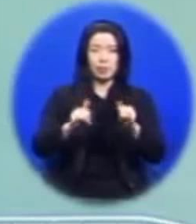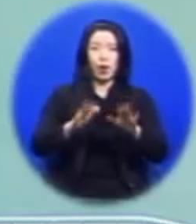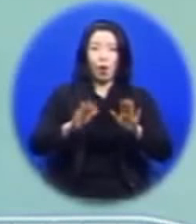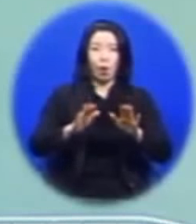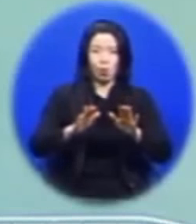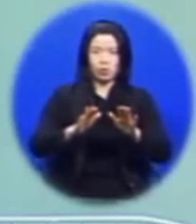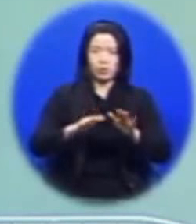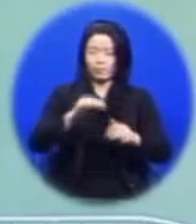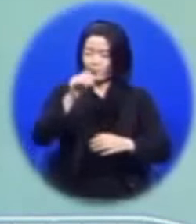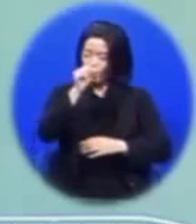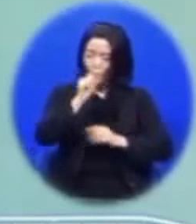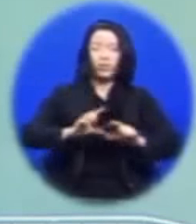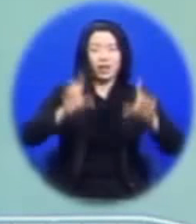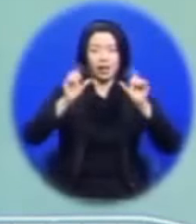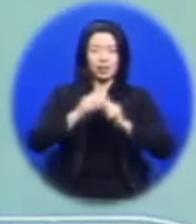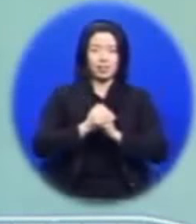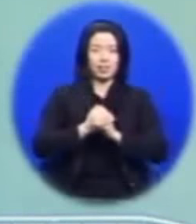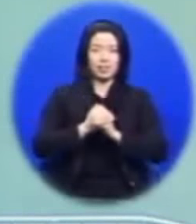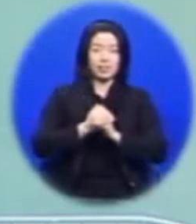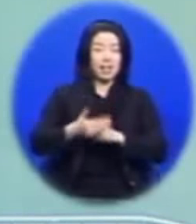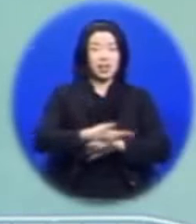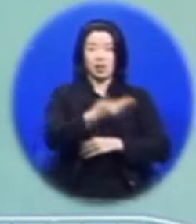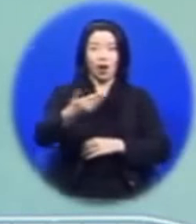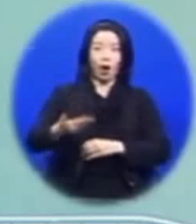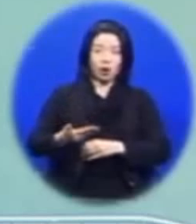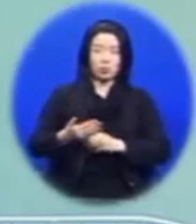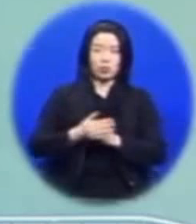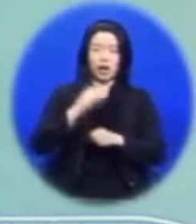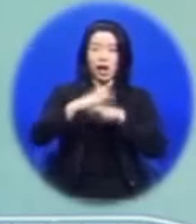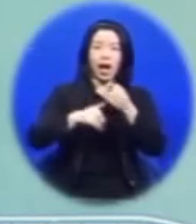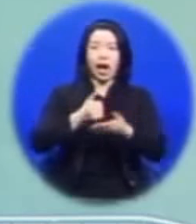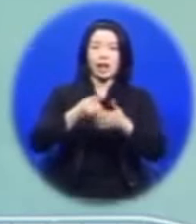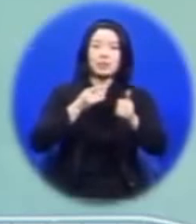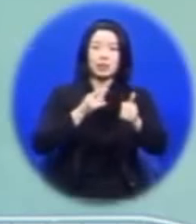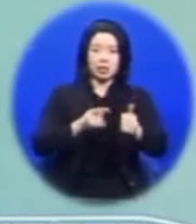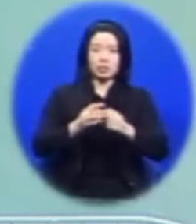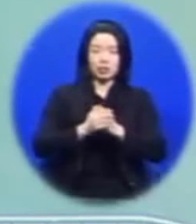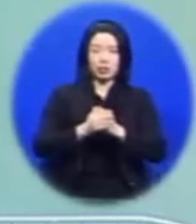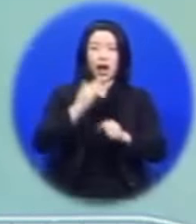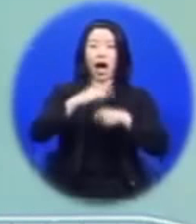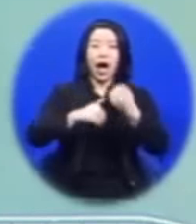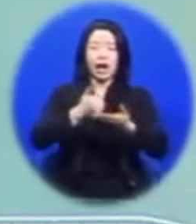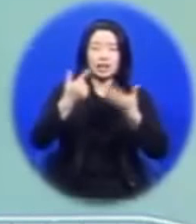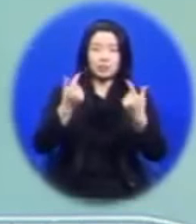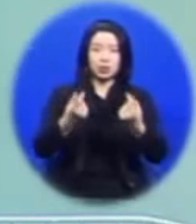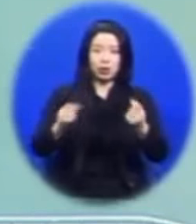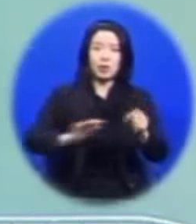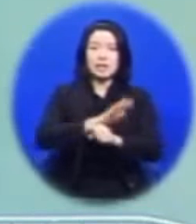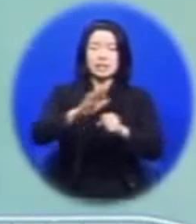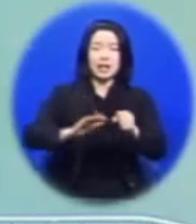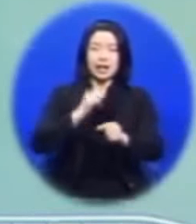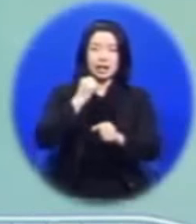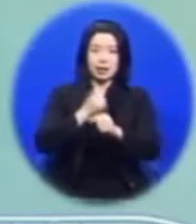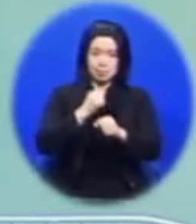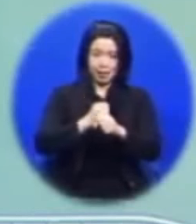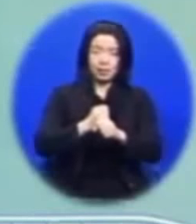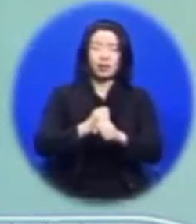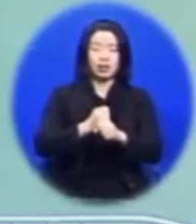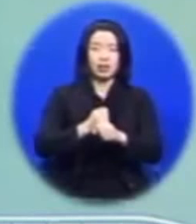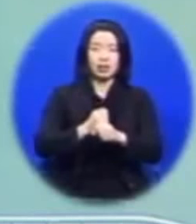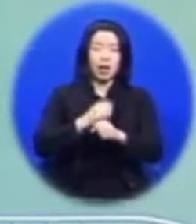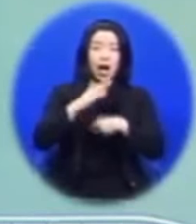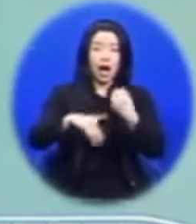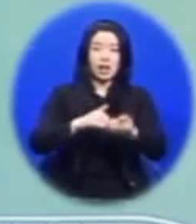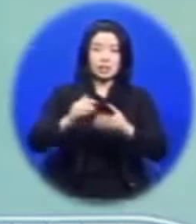수지맞은 날입니다네 여러분들을 하나님께서 하나님처럼 사랑하게 하셔서 하나님의